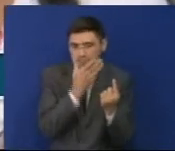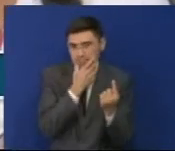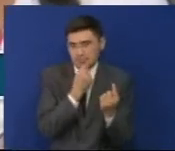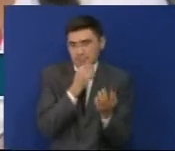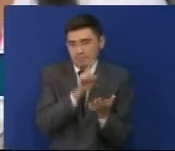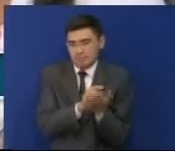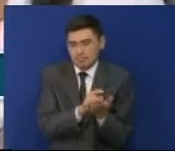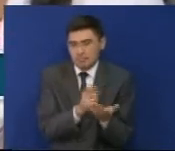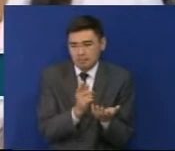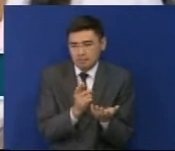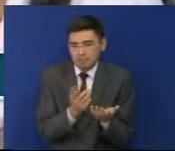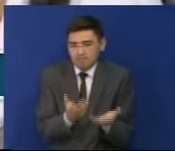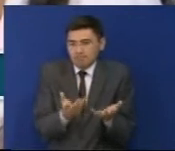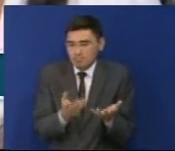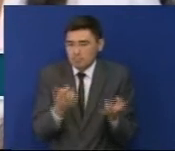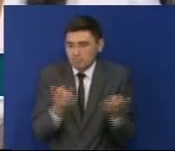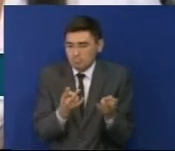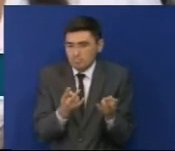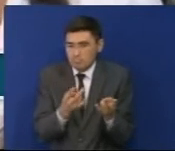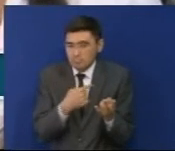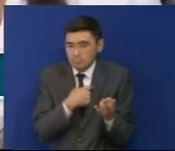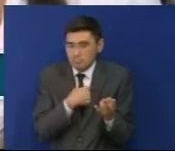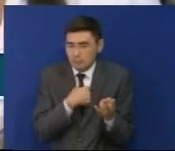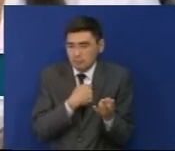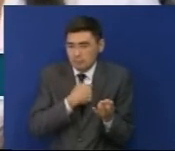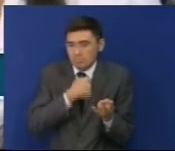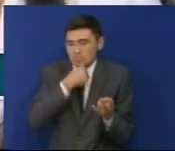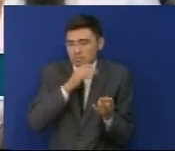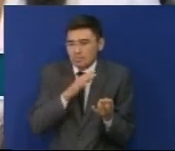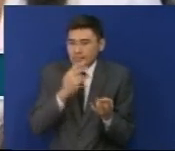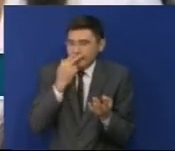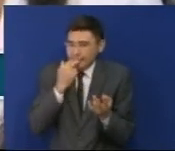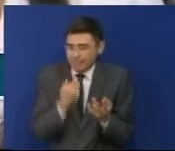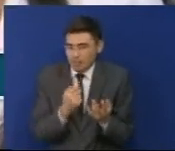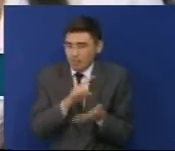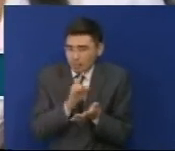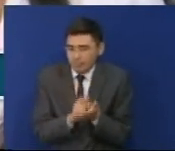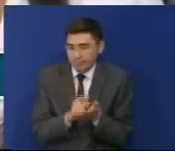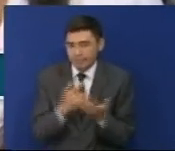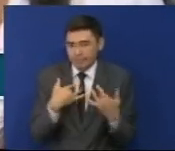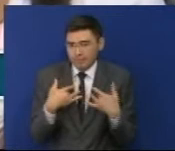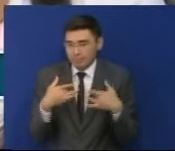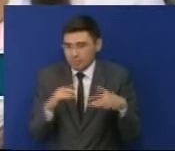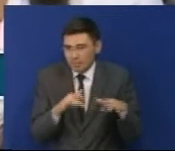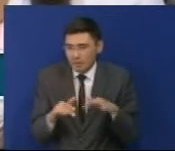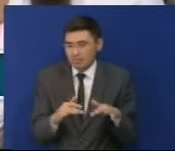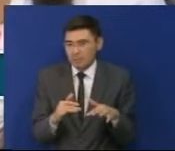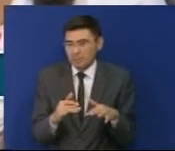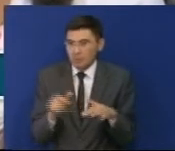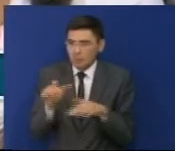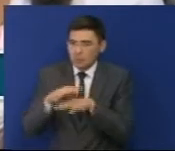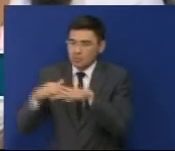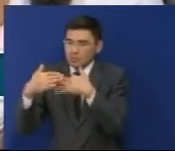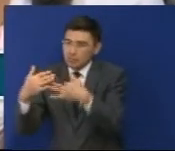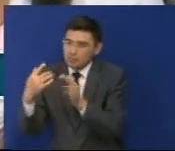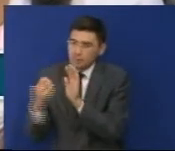қалай болады екен, одан жасым үлкендігі көрініп қалар ма екен деп сондай. Әрине мен де әпкесі